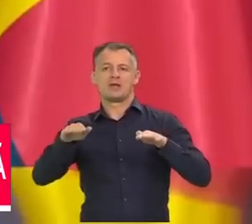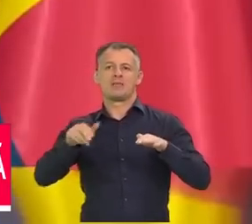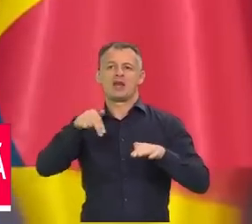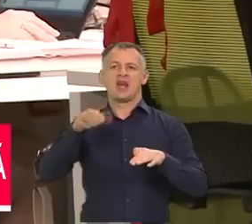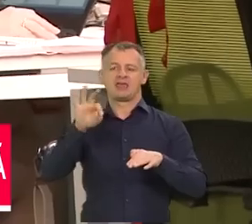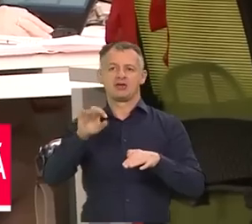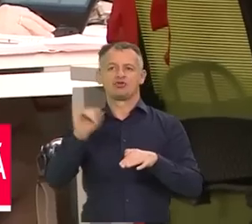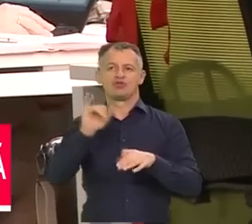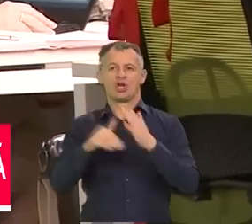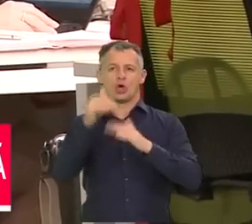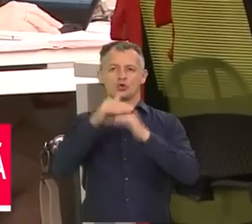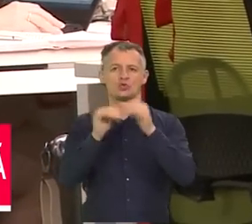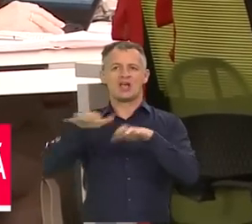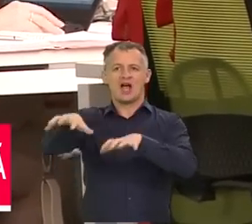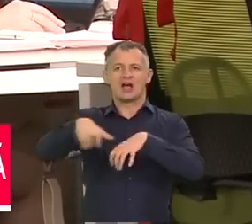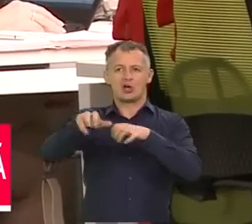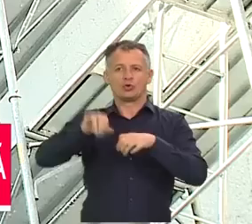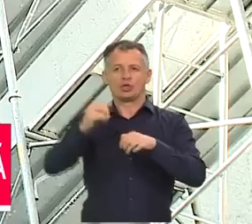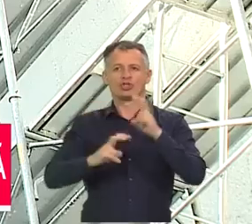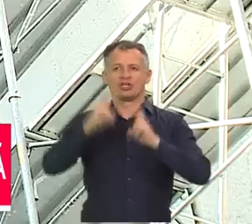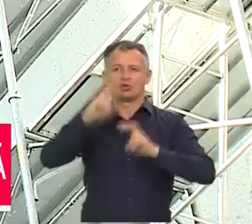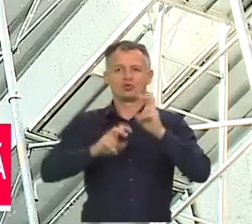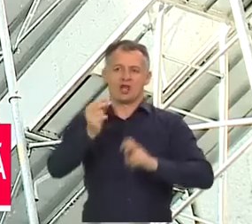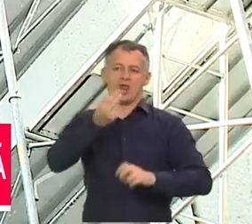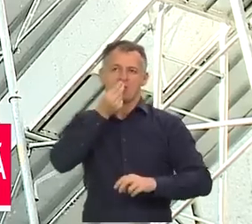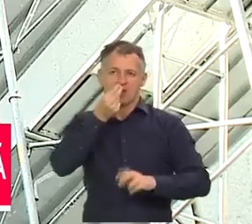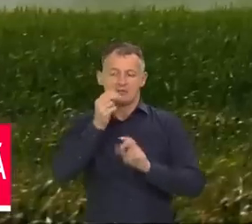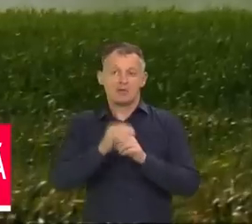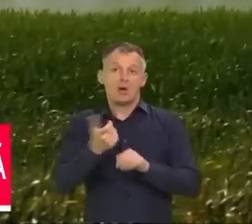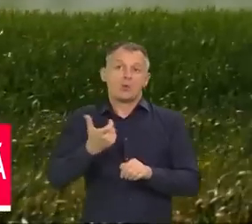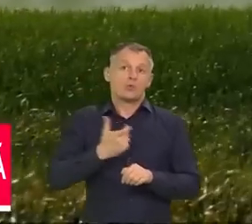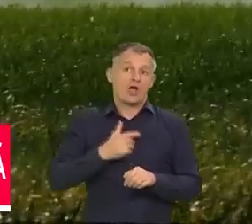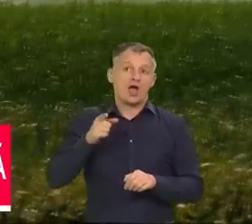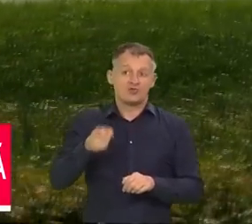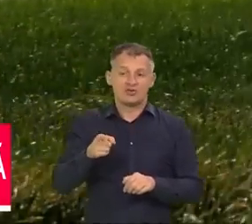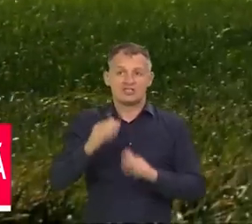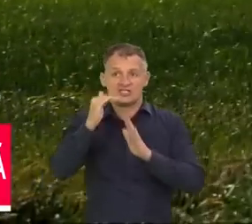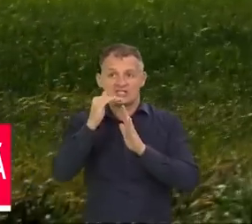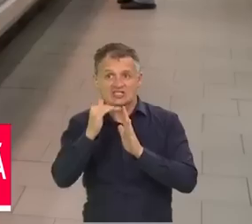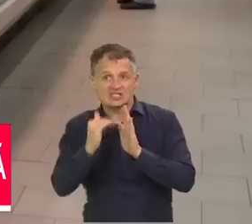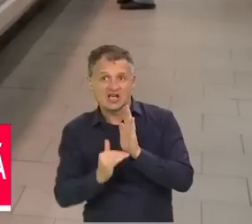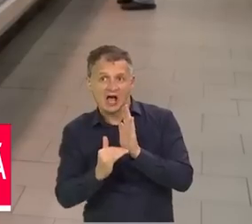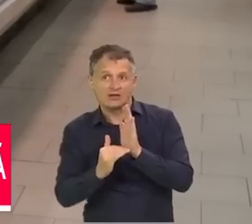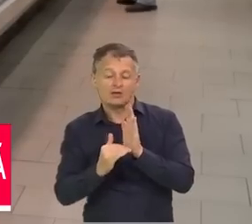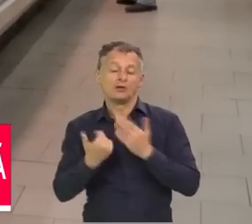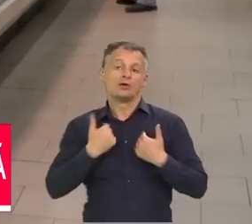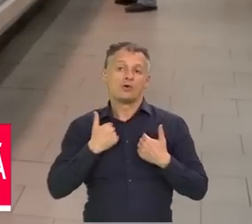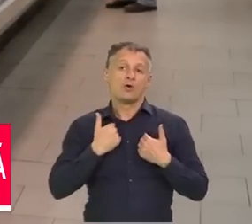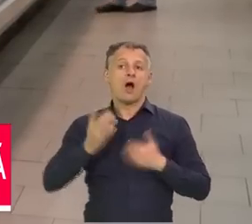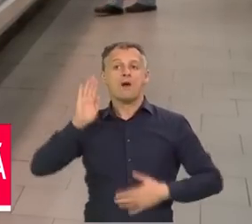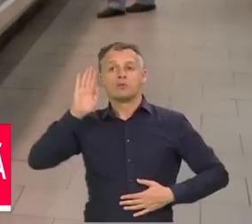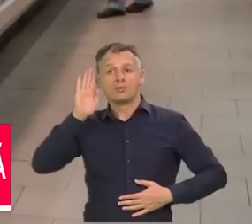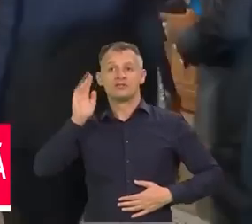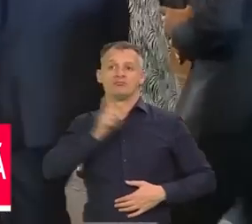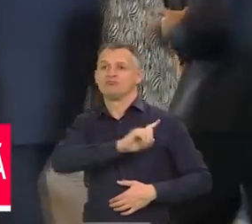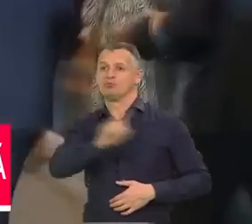din construcție, agricultură și industrie alimentară ar fi putut scădea. Am promis că